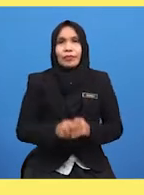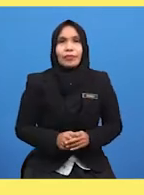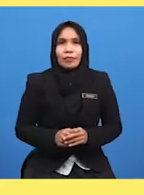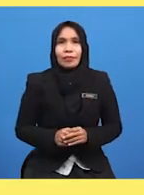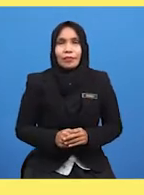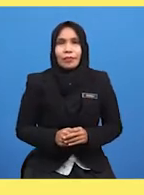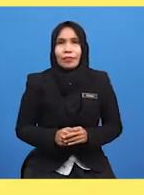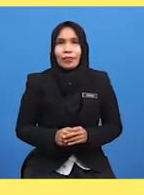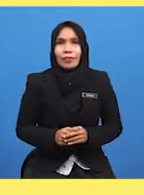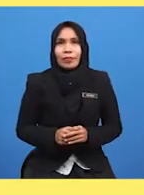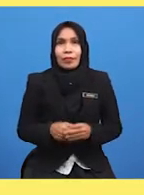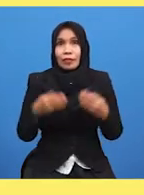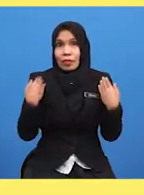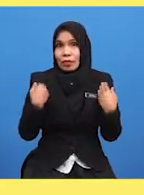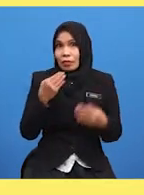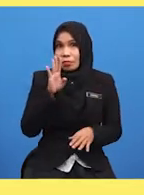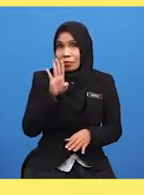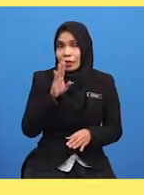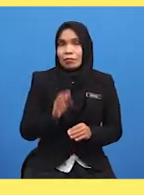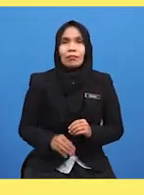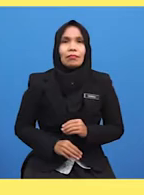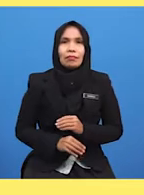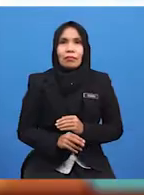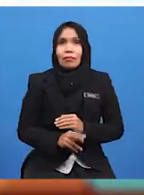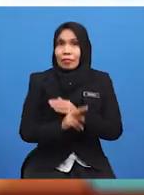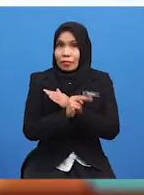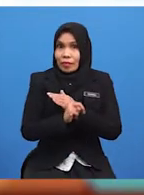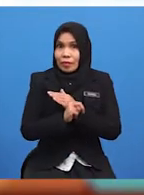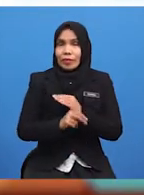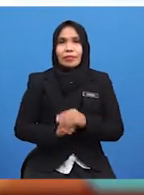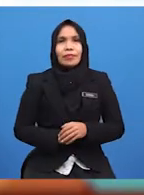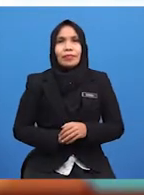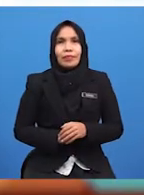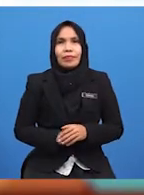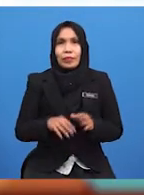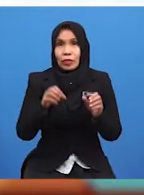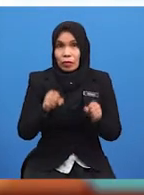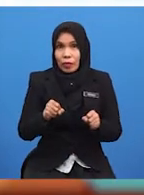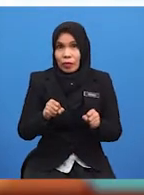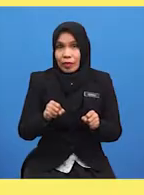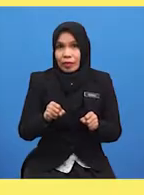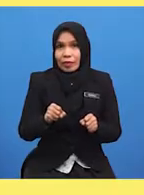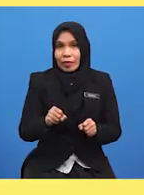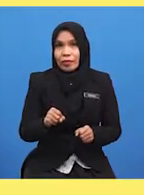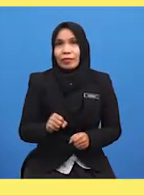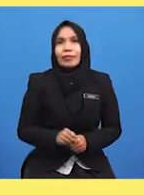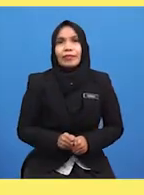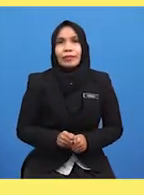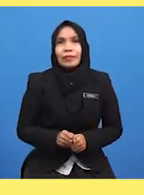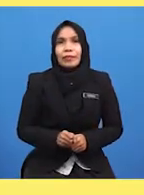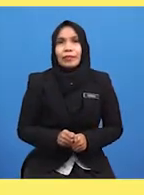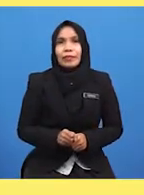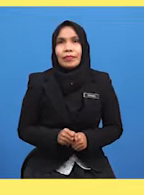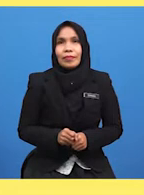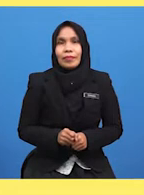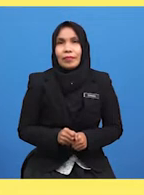9 wakilin gigi 9 dan es jelas Selangor Bolehkah kamu selesaikan persoalan berikut soalnya